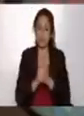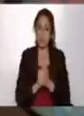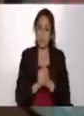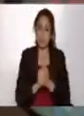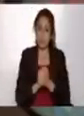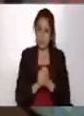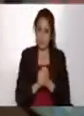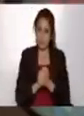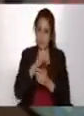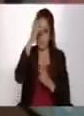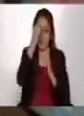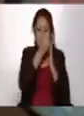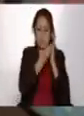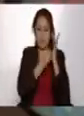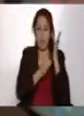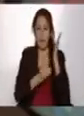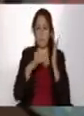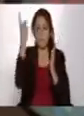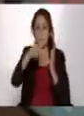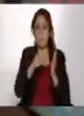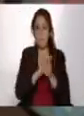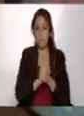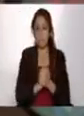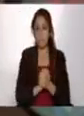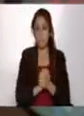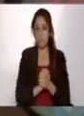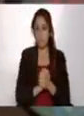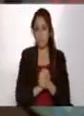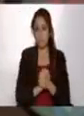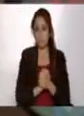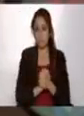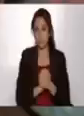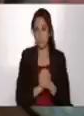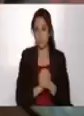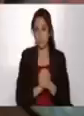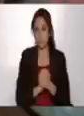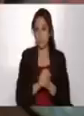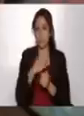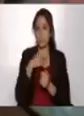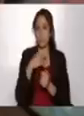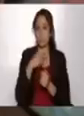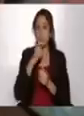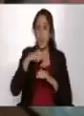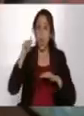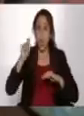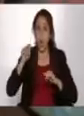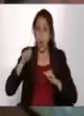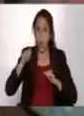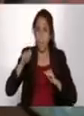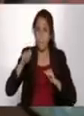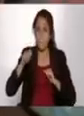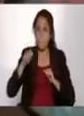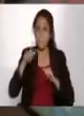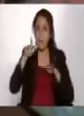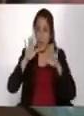ربنا اكبر مني ومنك. ودي كانت اول جلسه يا استاذ عمر، ما كنتش متوقعني ابقى فيها حقوق. احنا حضرنا